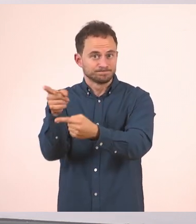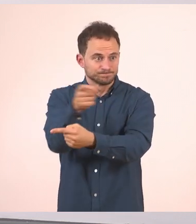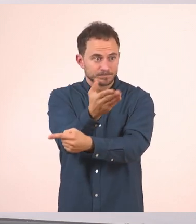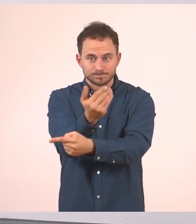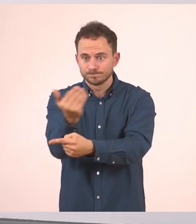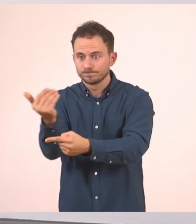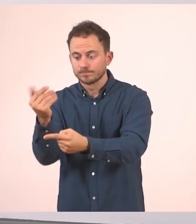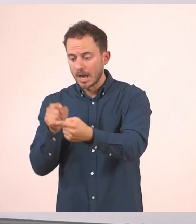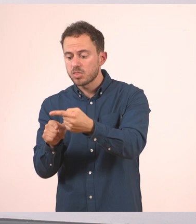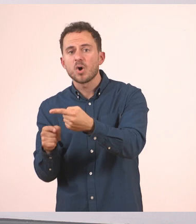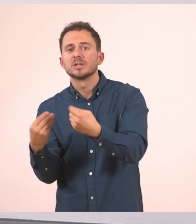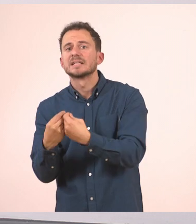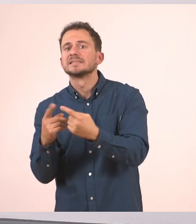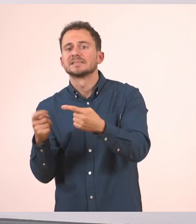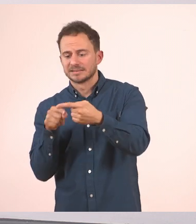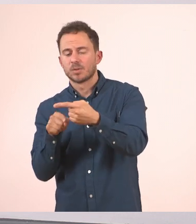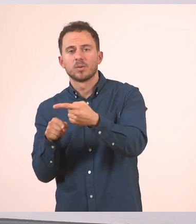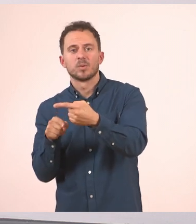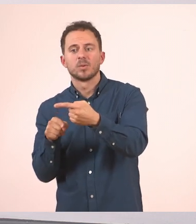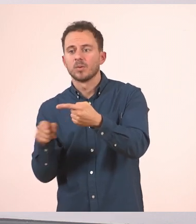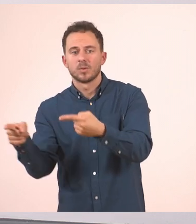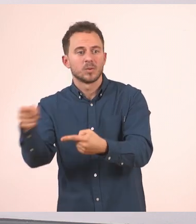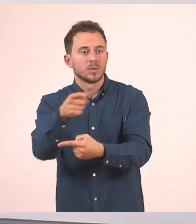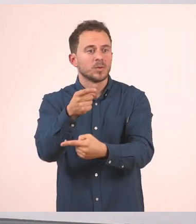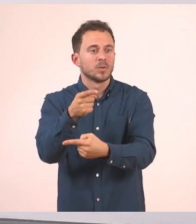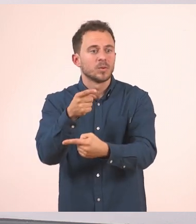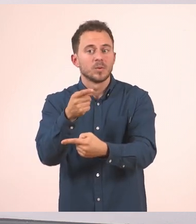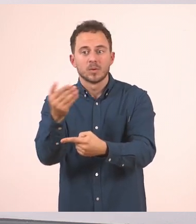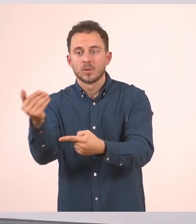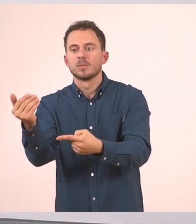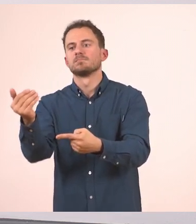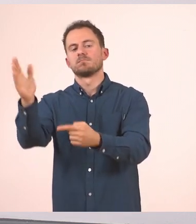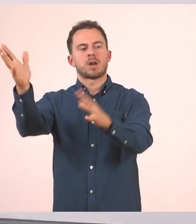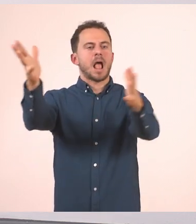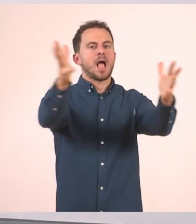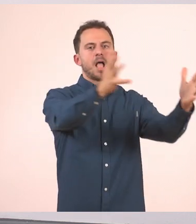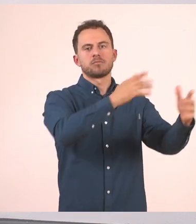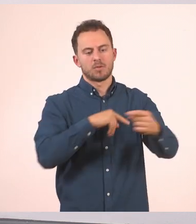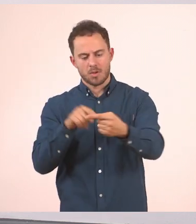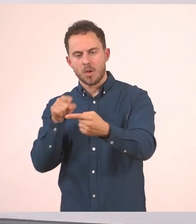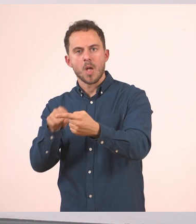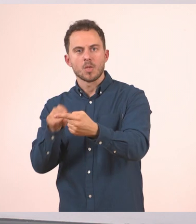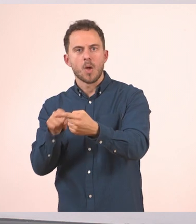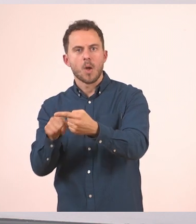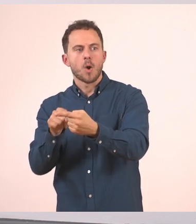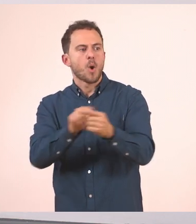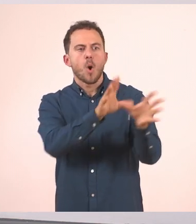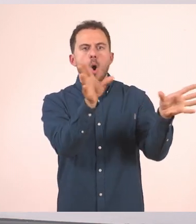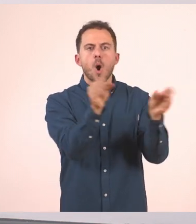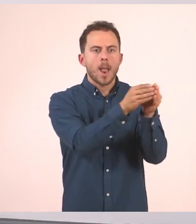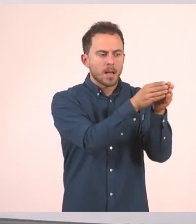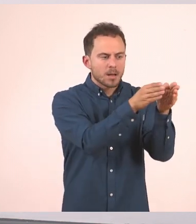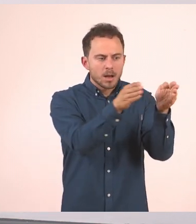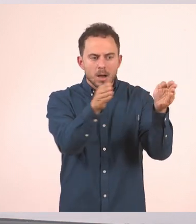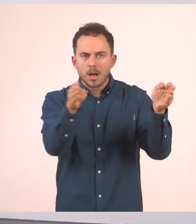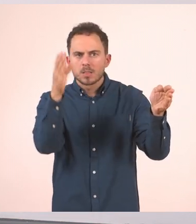παρανομαστή? Ακούω. Ναι, μπράβο σας. 10. 10 τα καλαμάκια.